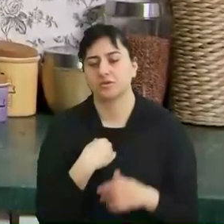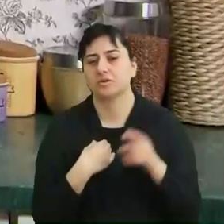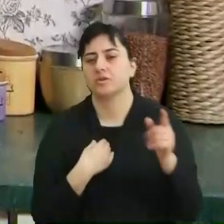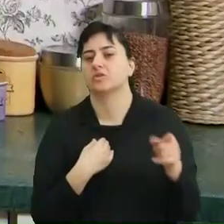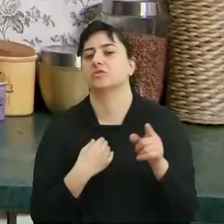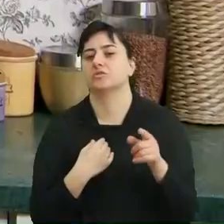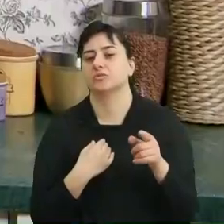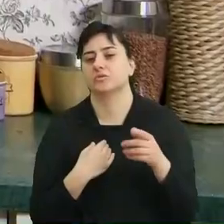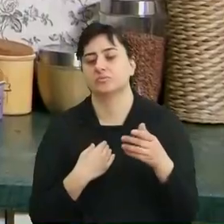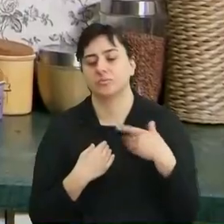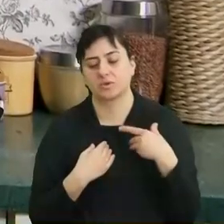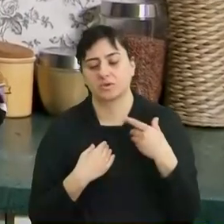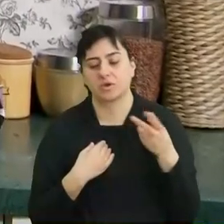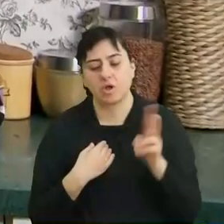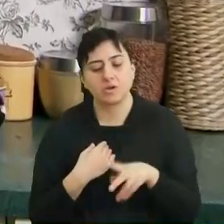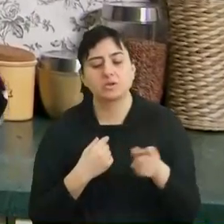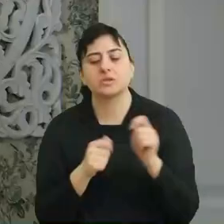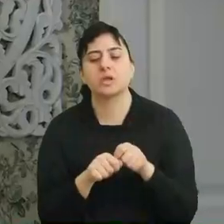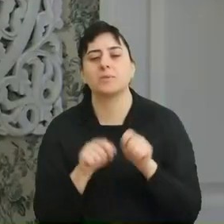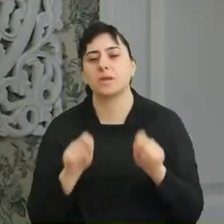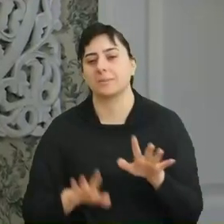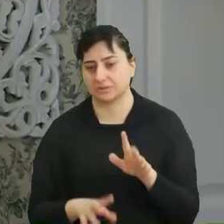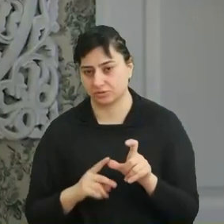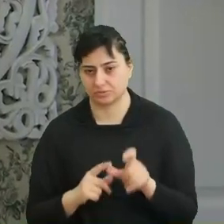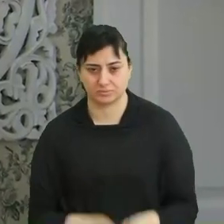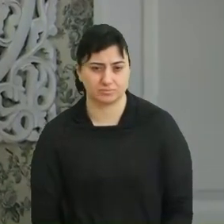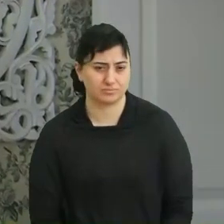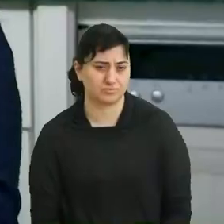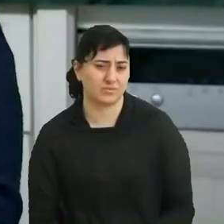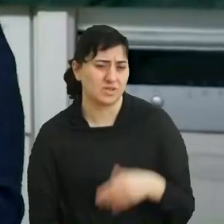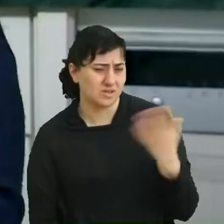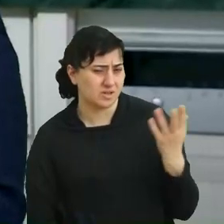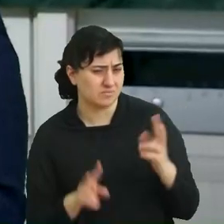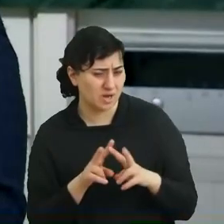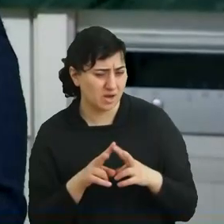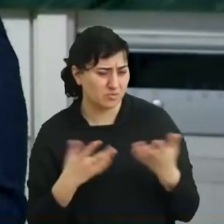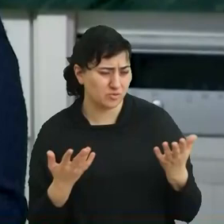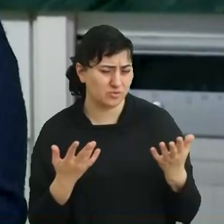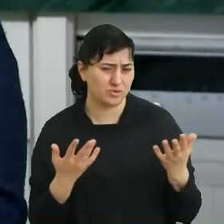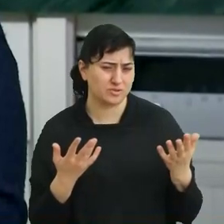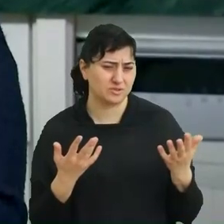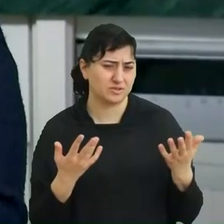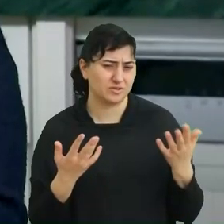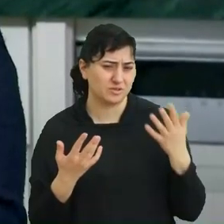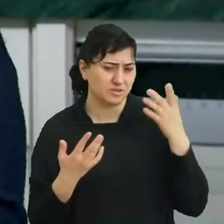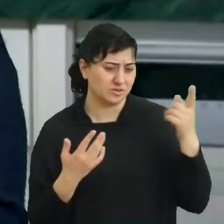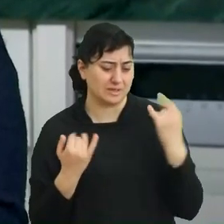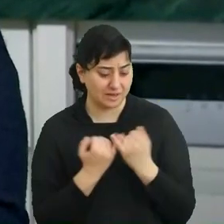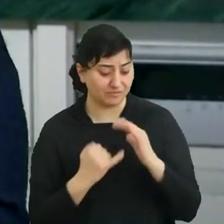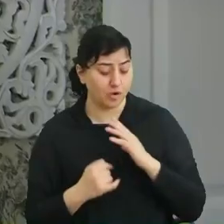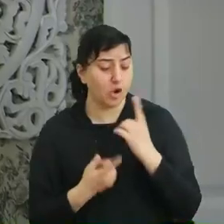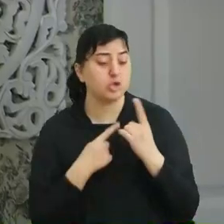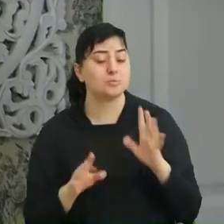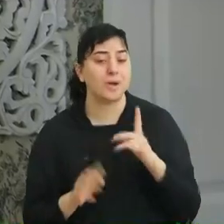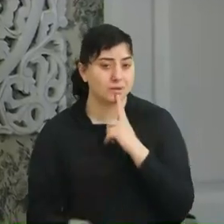kurutma makinesi tamir olmazdı. Değil mi Şükrü? Ya Meryem, ya danasar koyun senin yanında böyle şeyler konuşma demedim mi ben